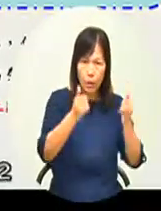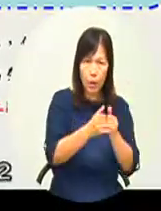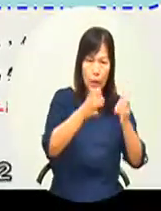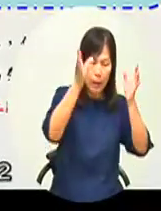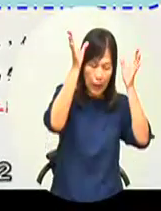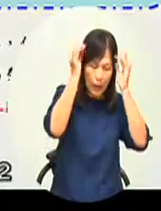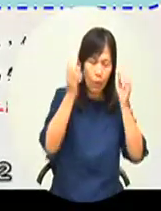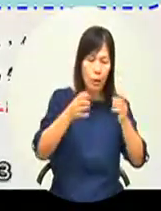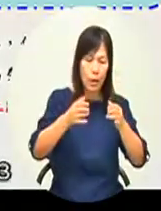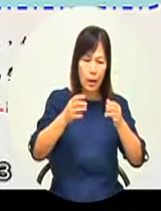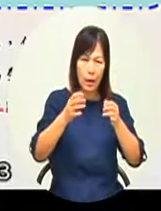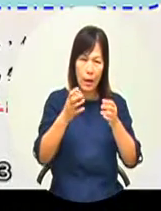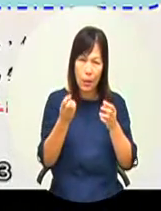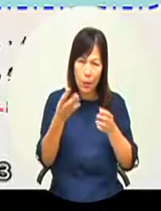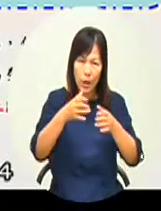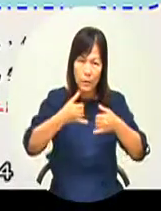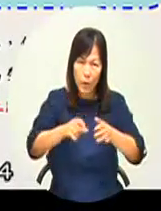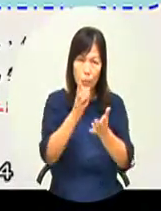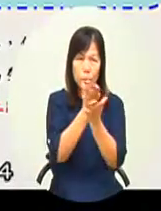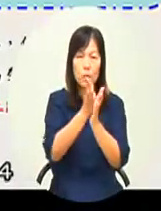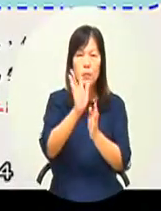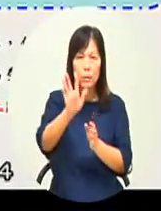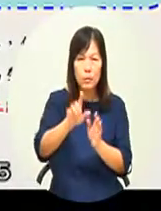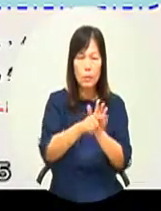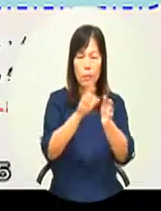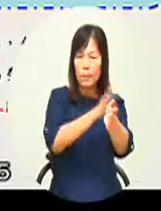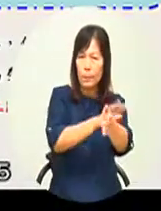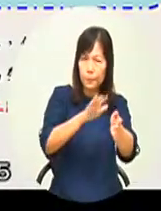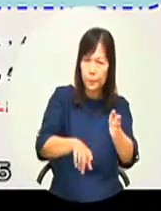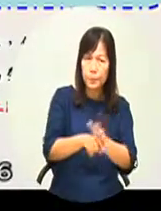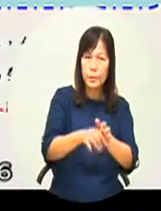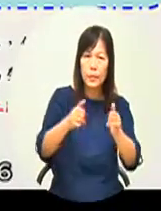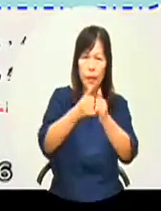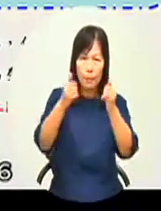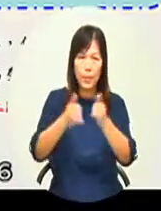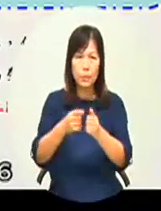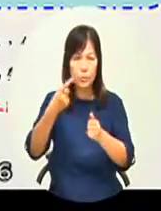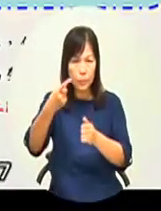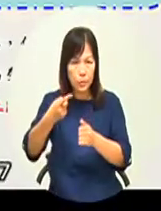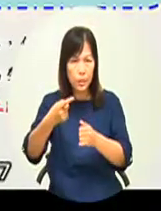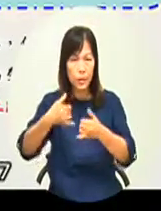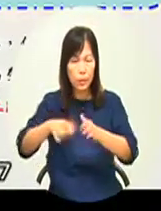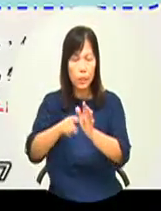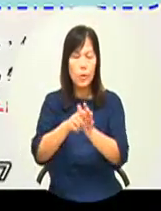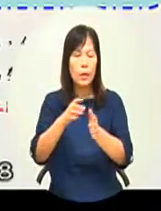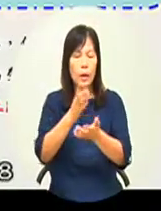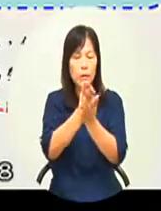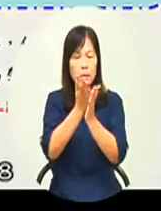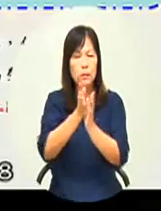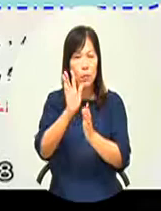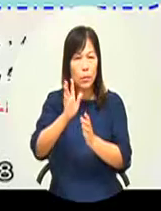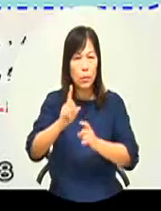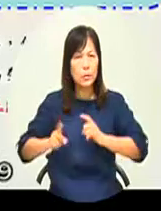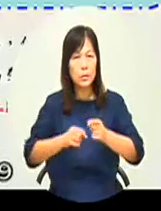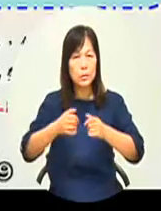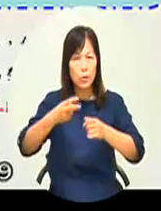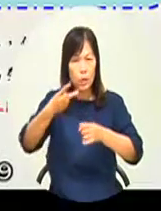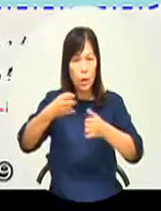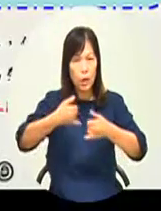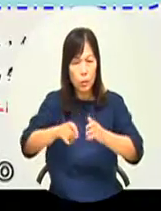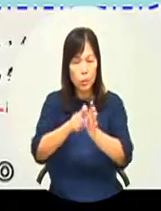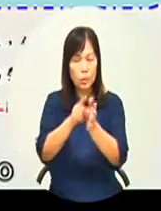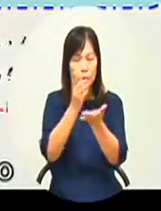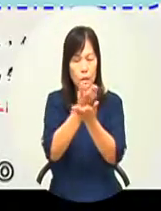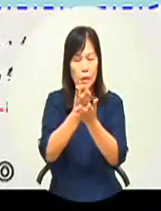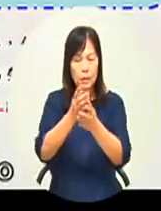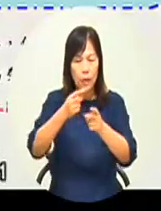些，还有那个左营的民族一路、华夏路、龙总路、自由二路，还有明诚二路，这些